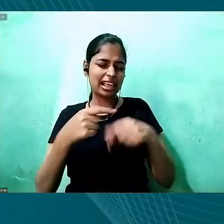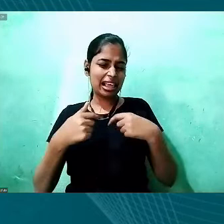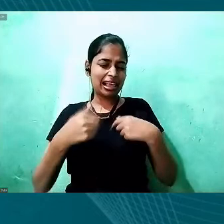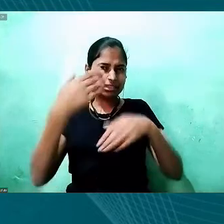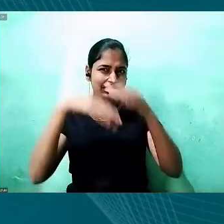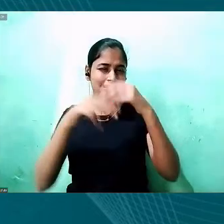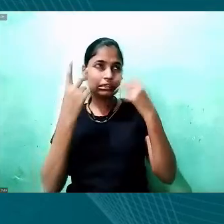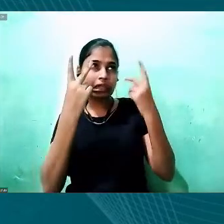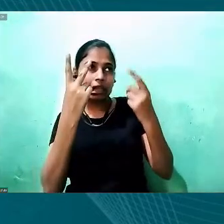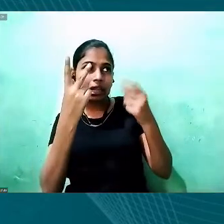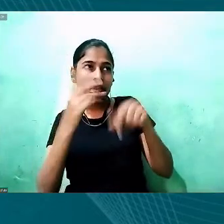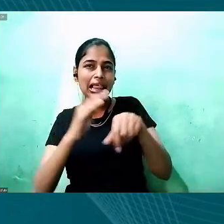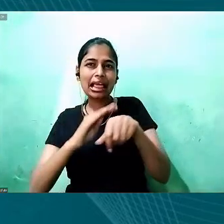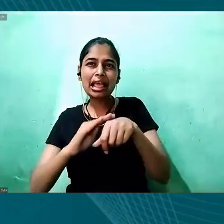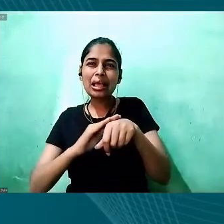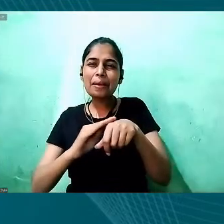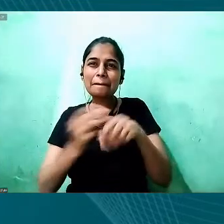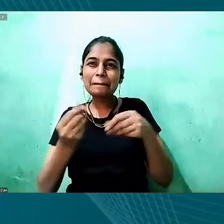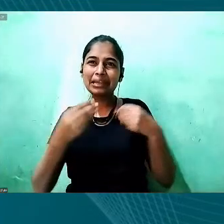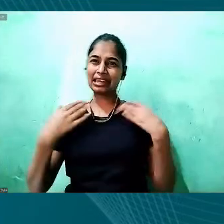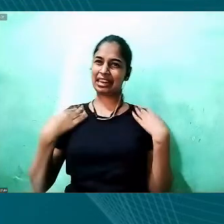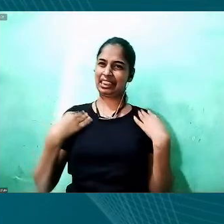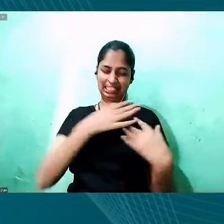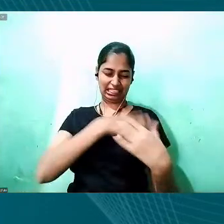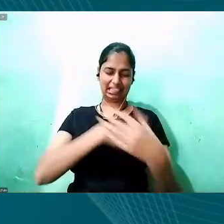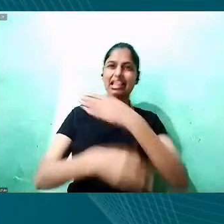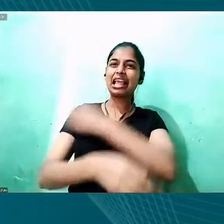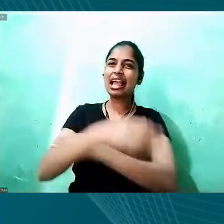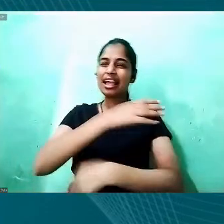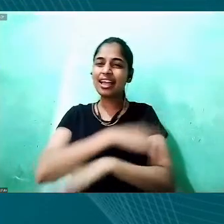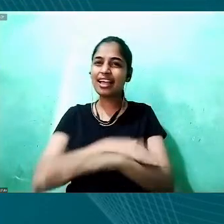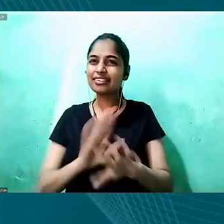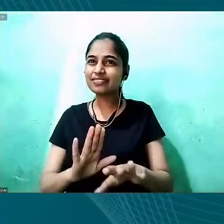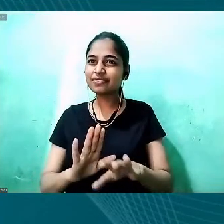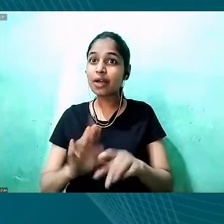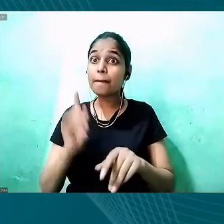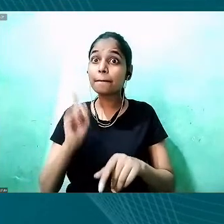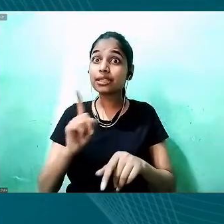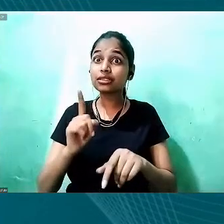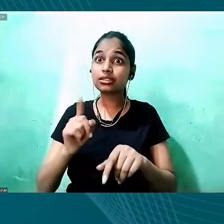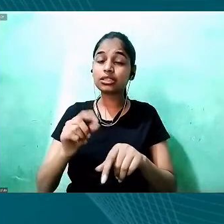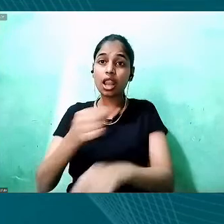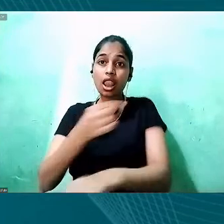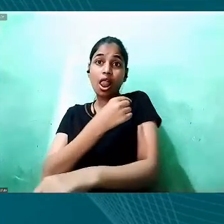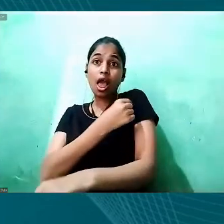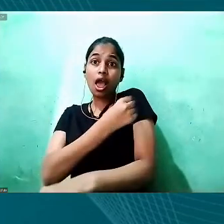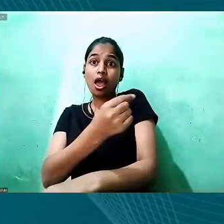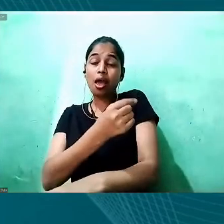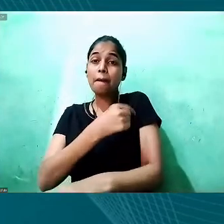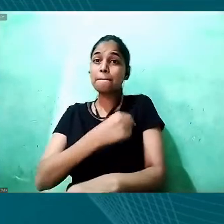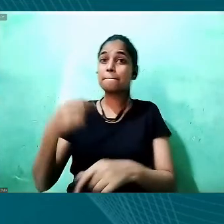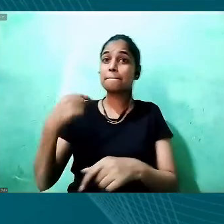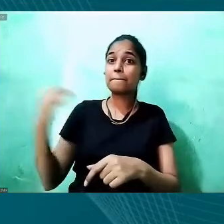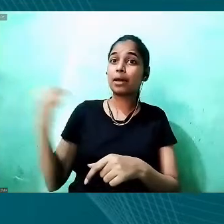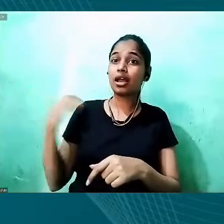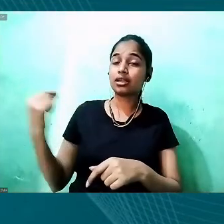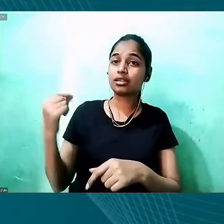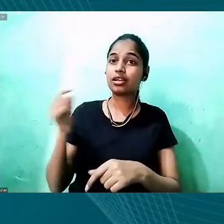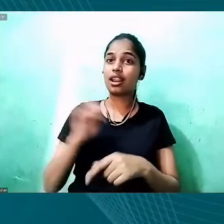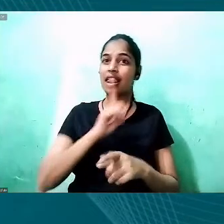ओवर हिज स्किन. बेसिकली इट इज इट्स वेट फर. ओके.